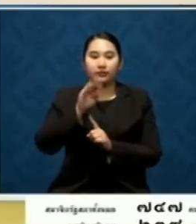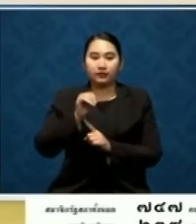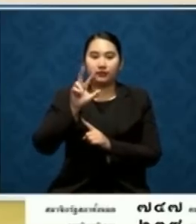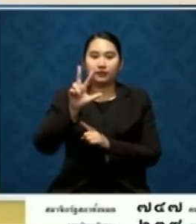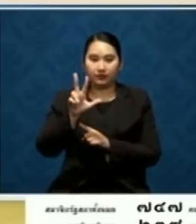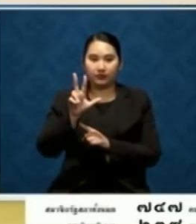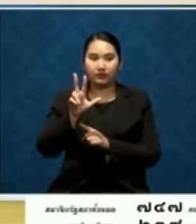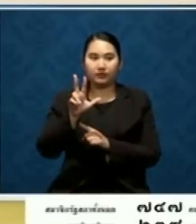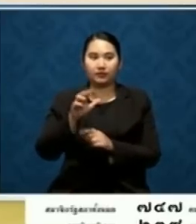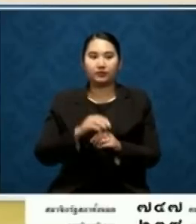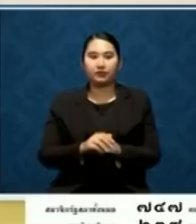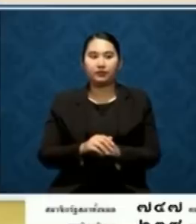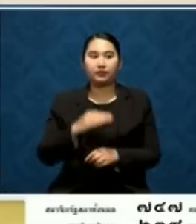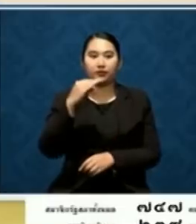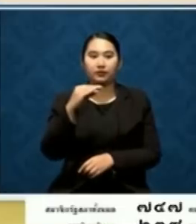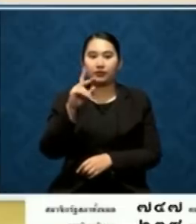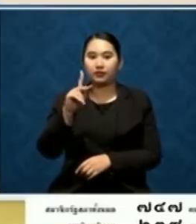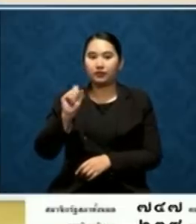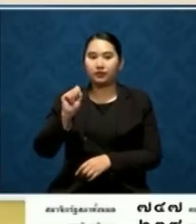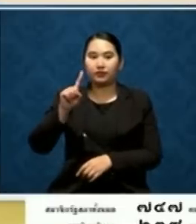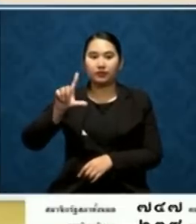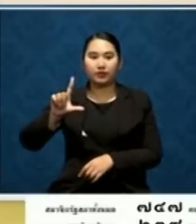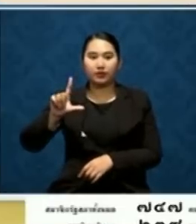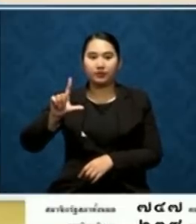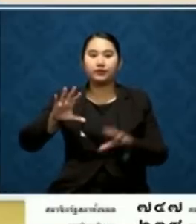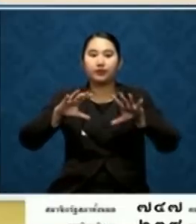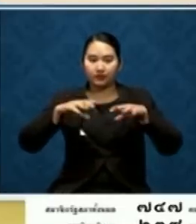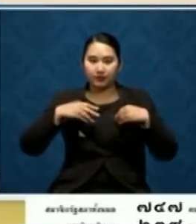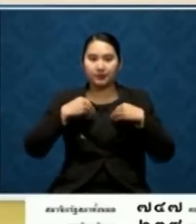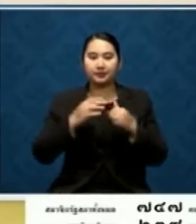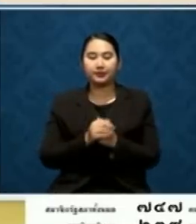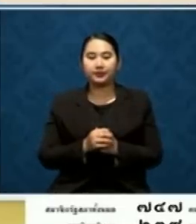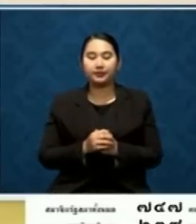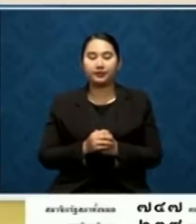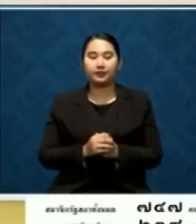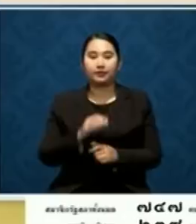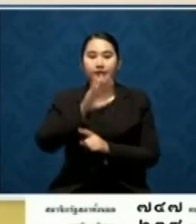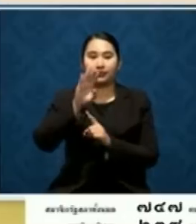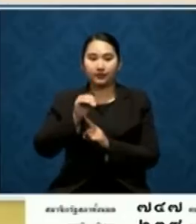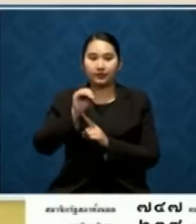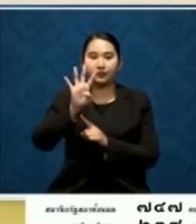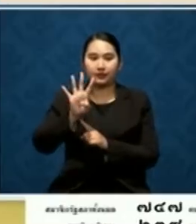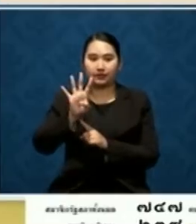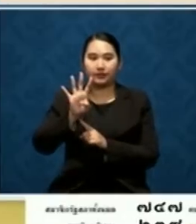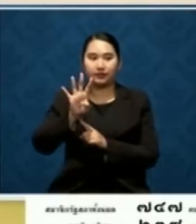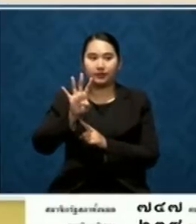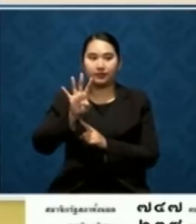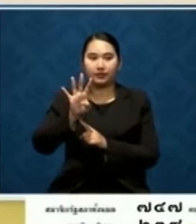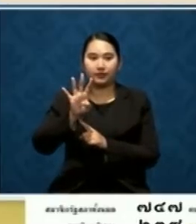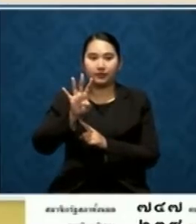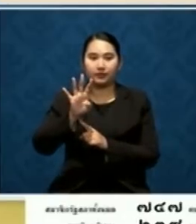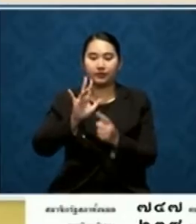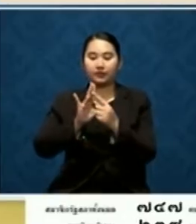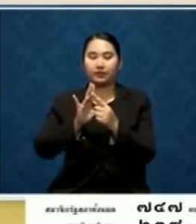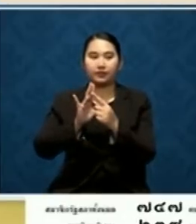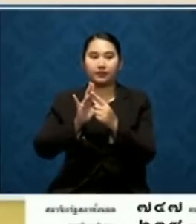43นายโกศลปัทธรรมะ เห็นชอบครับ 44 ศาสตราจารย์เกียรติ